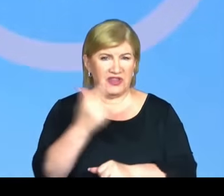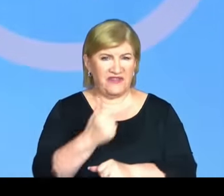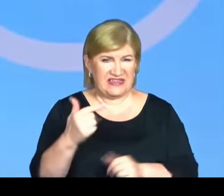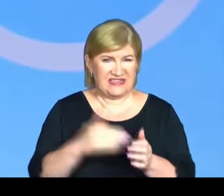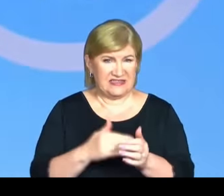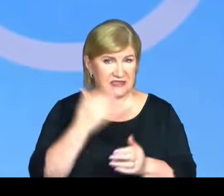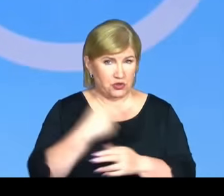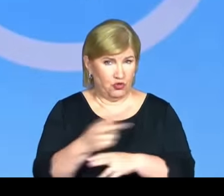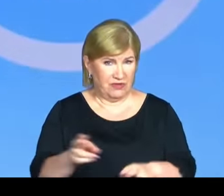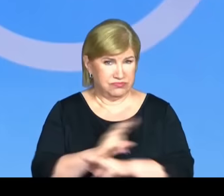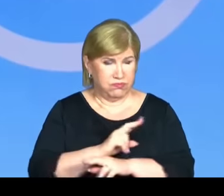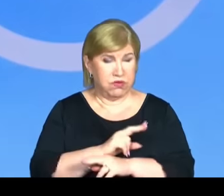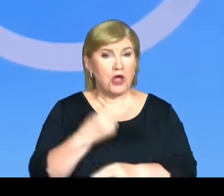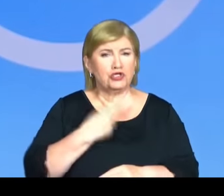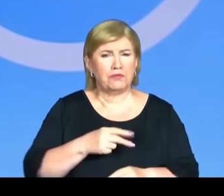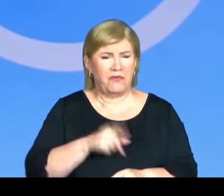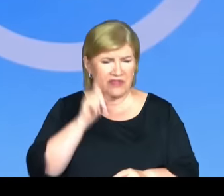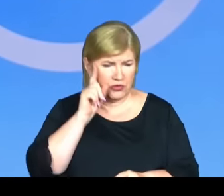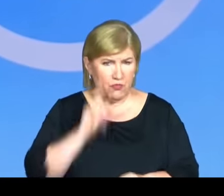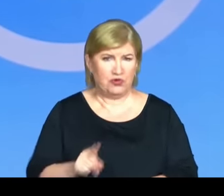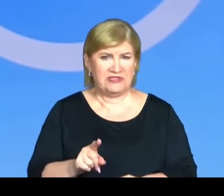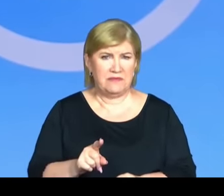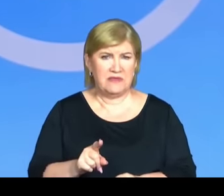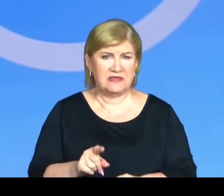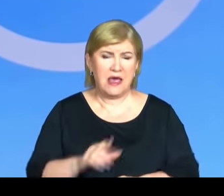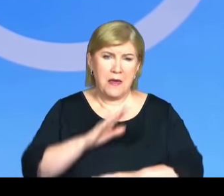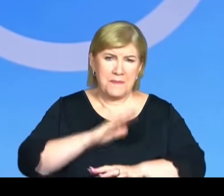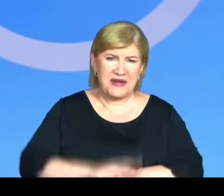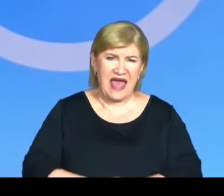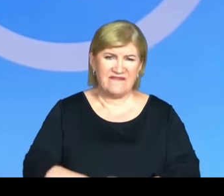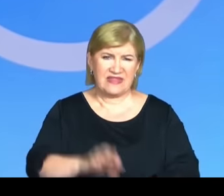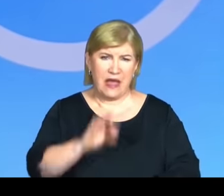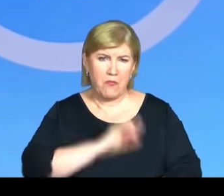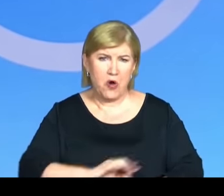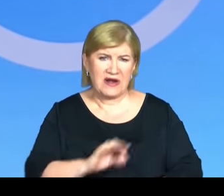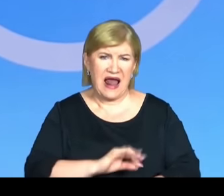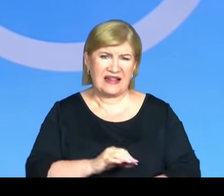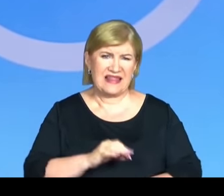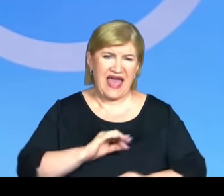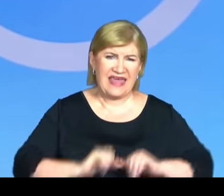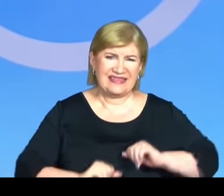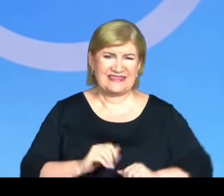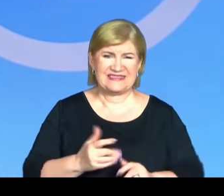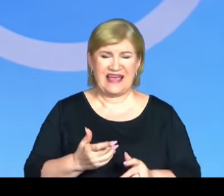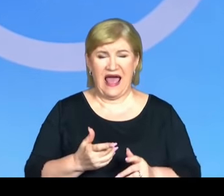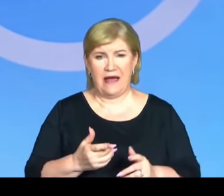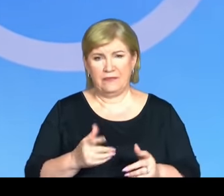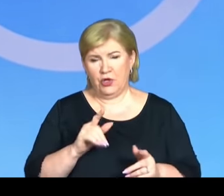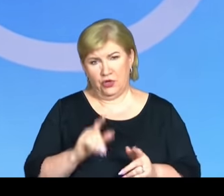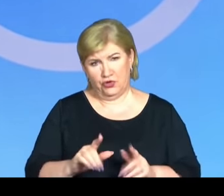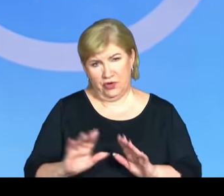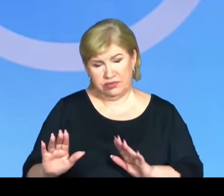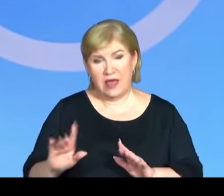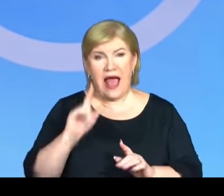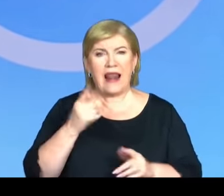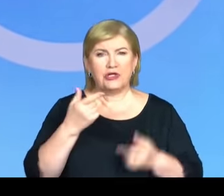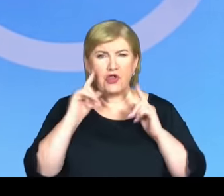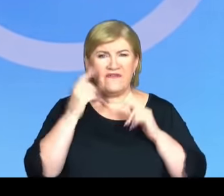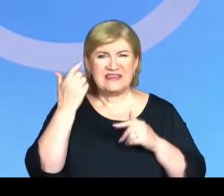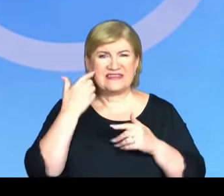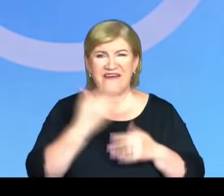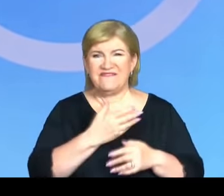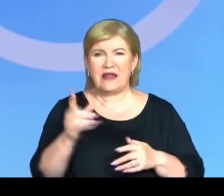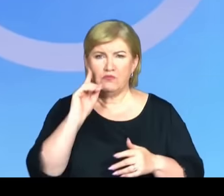tá zodpovednosť musí byť vyvodená. Či to bude zodpovednosť právna, morálna, etická, to už je druhá vec, ale musí slovenská verejnosť